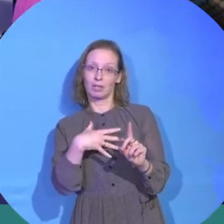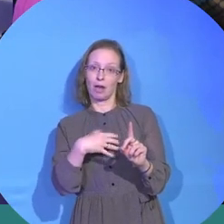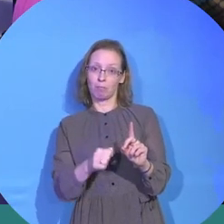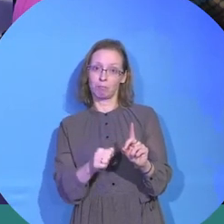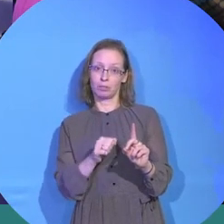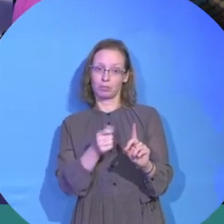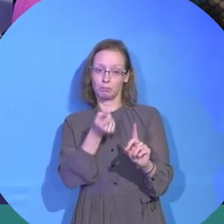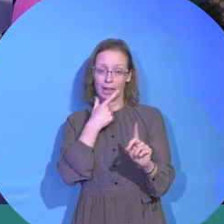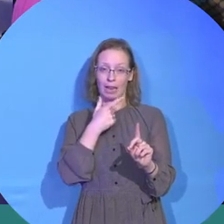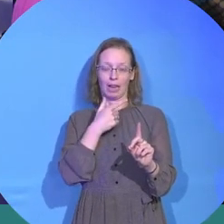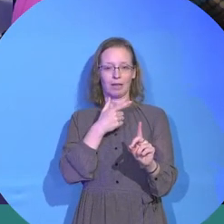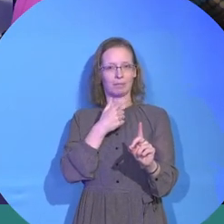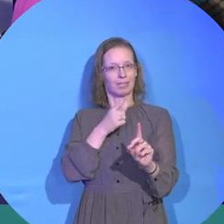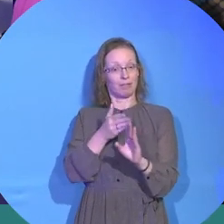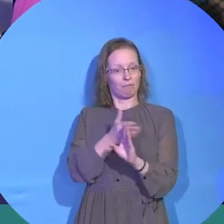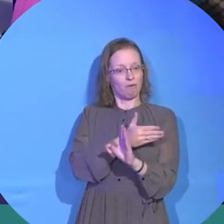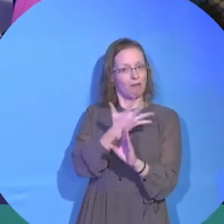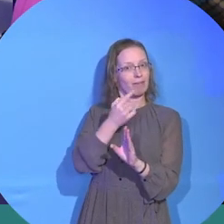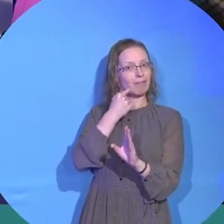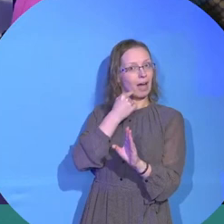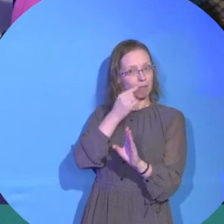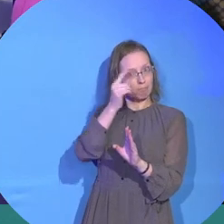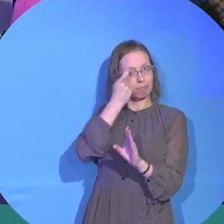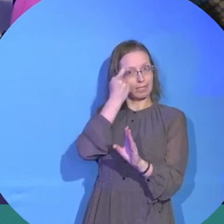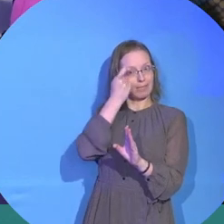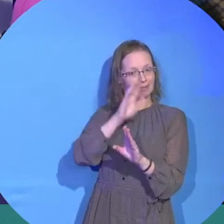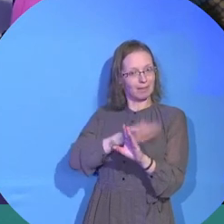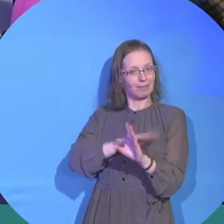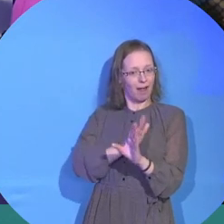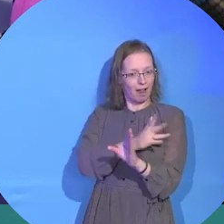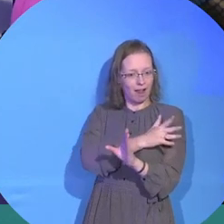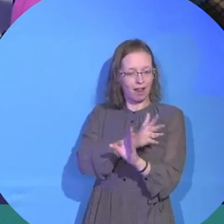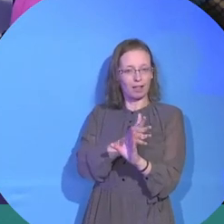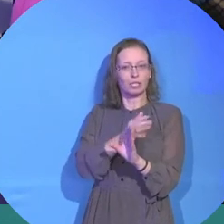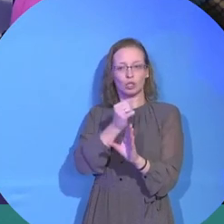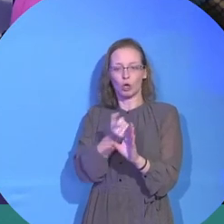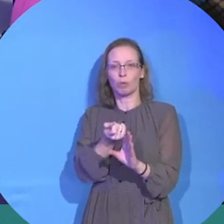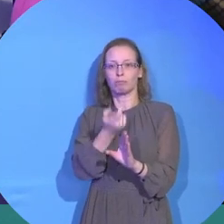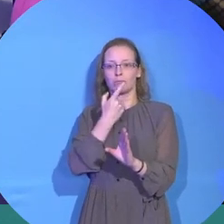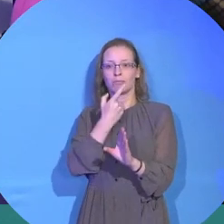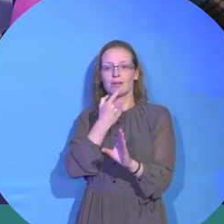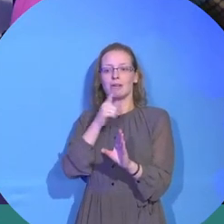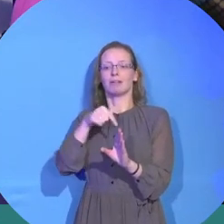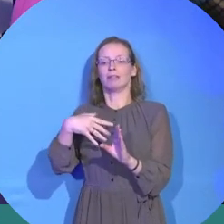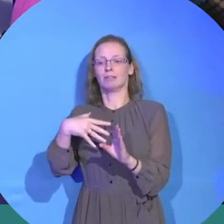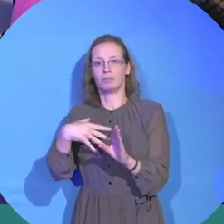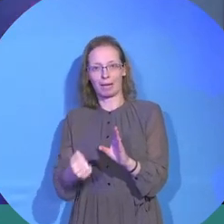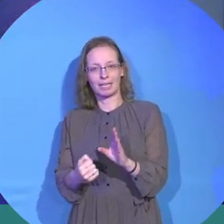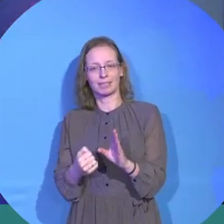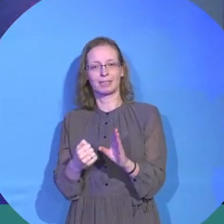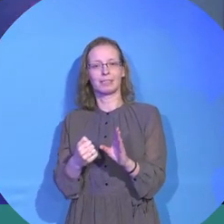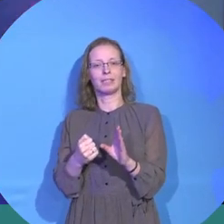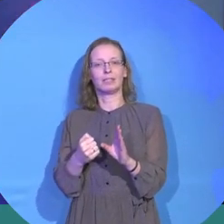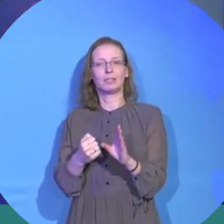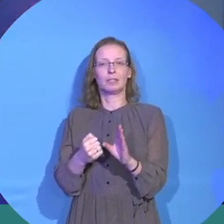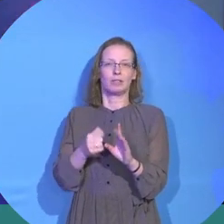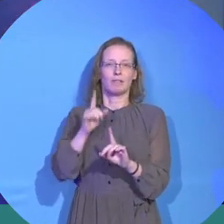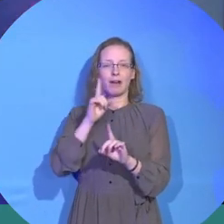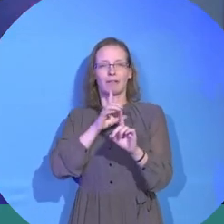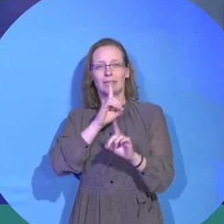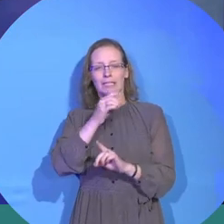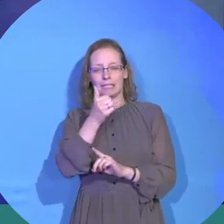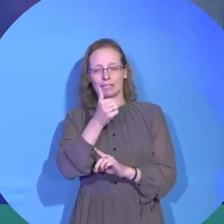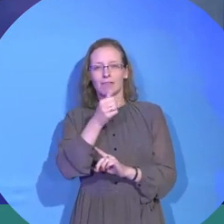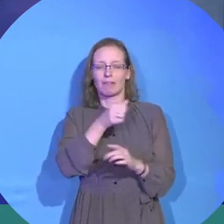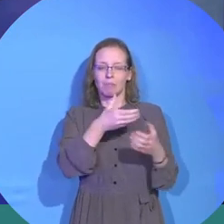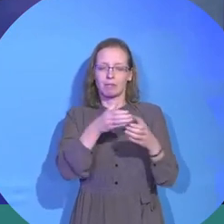ook nog die pil in en krijgen dan opeens spijt. En dan nog. Dus het verhaal van D66 en andere partijen die dat willen afschaffen, ik zou zeggen,